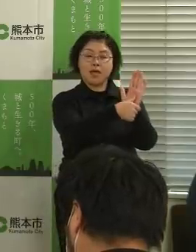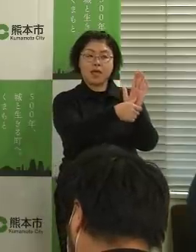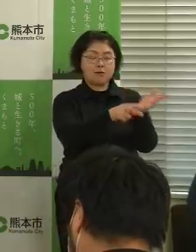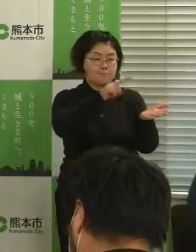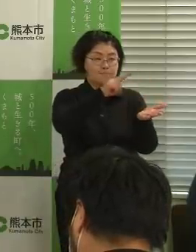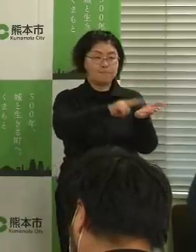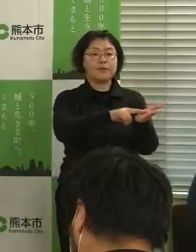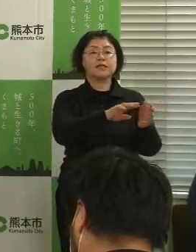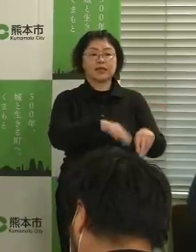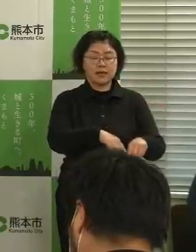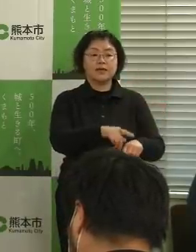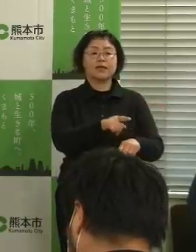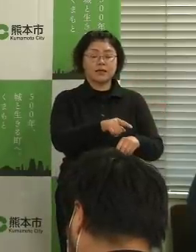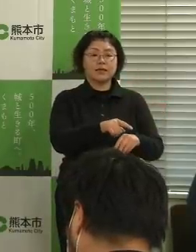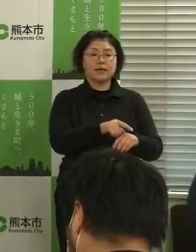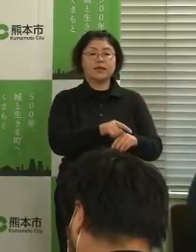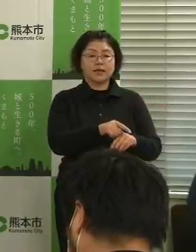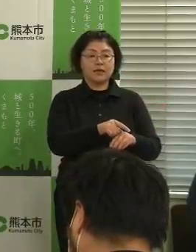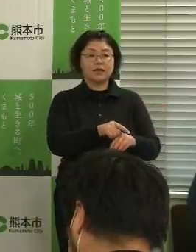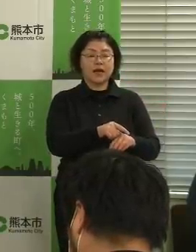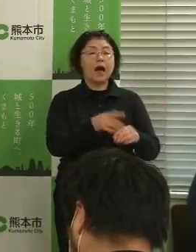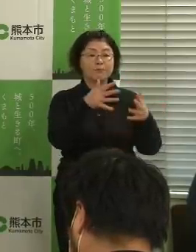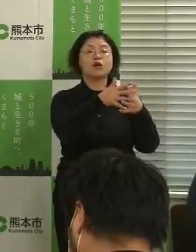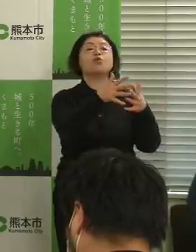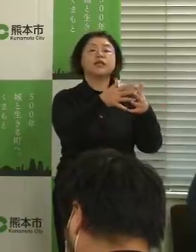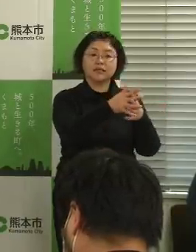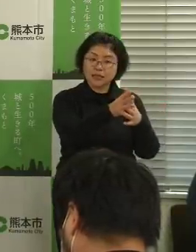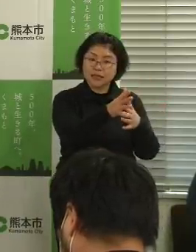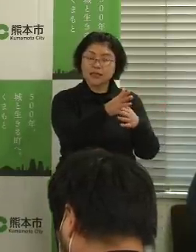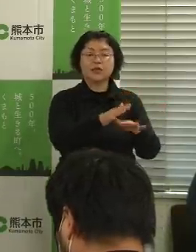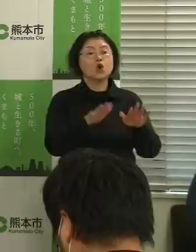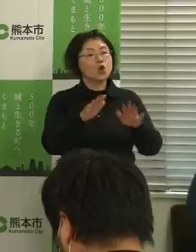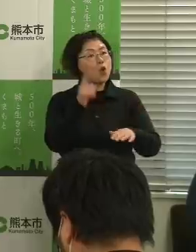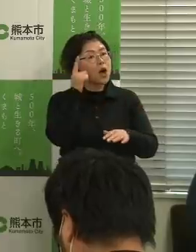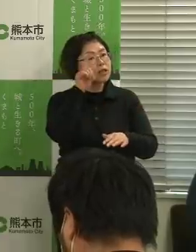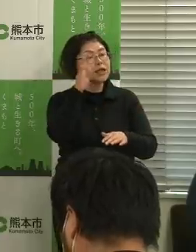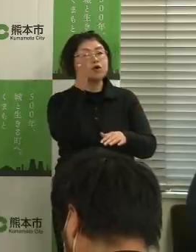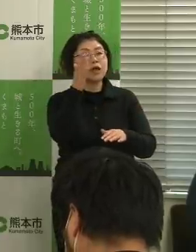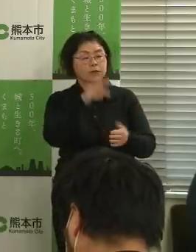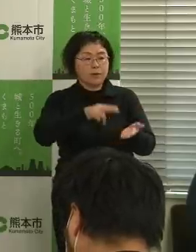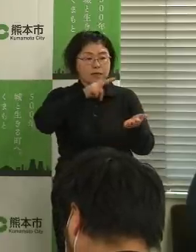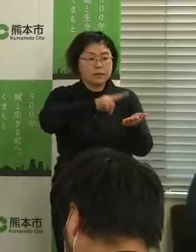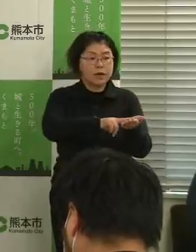例を発令する見込みです。はい、今日明日には、はい、